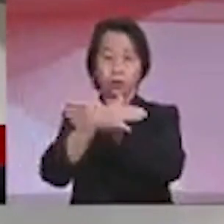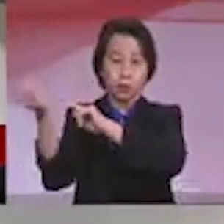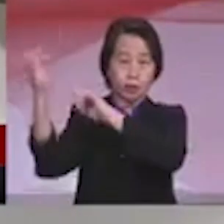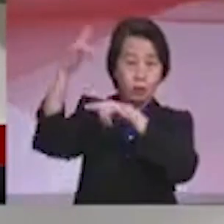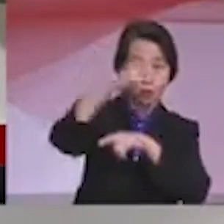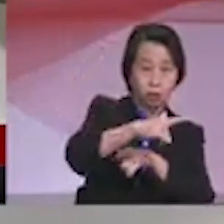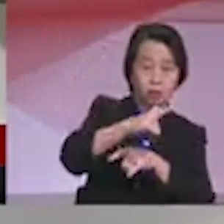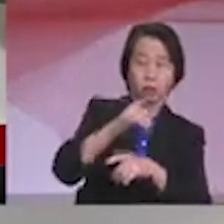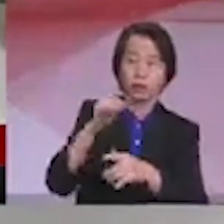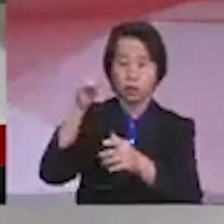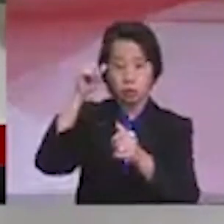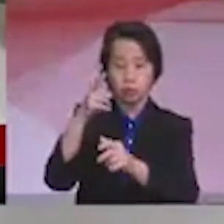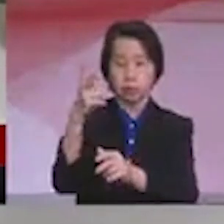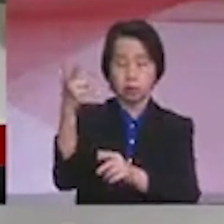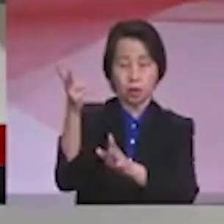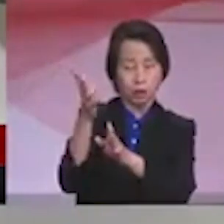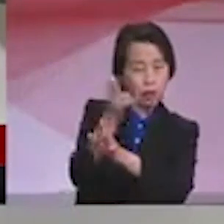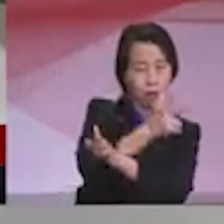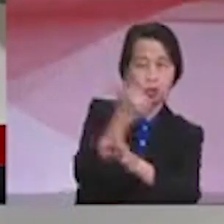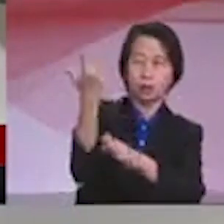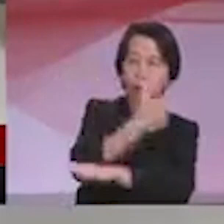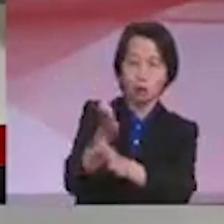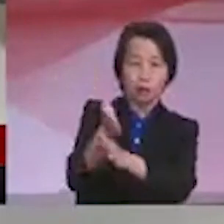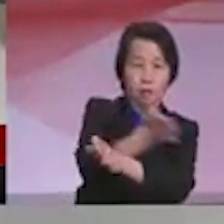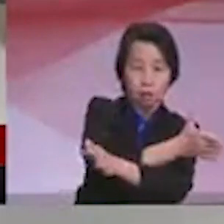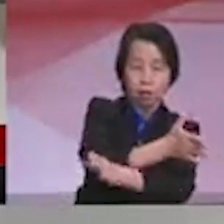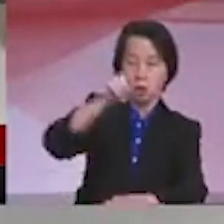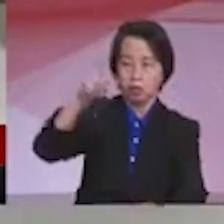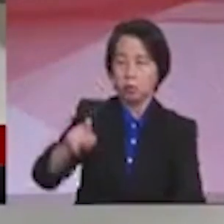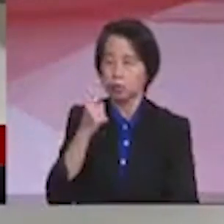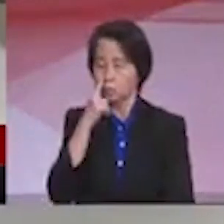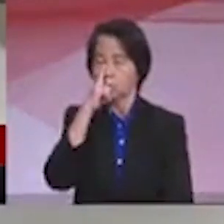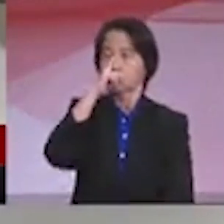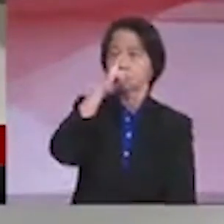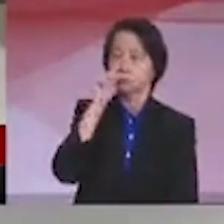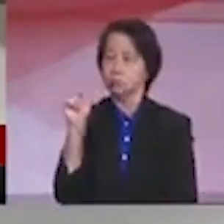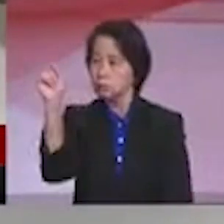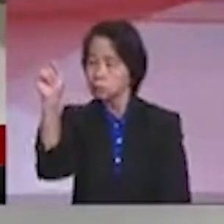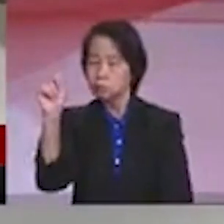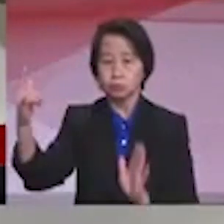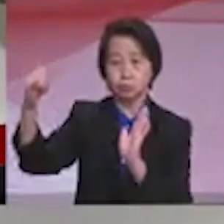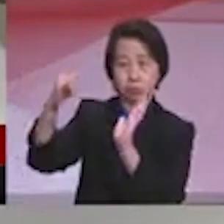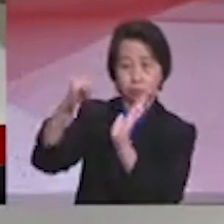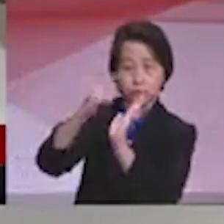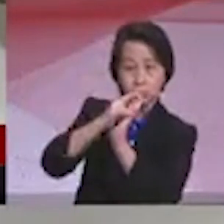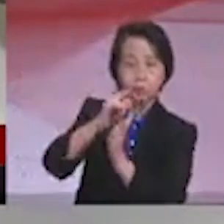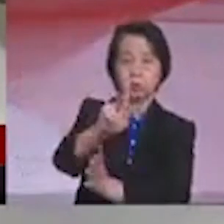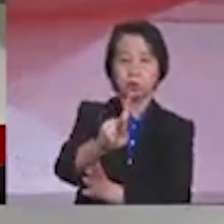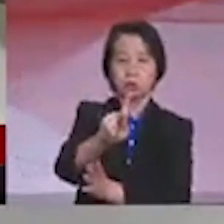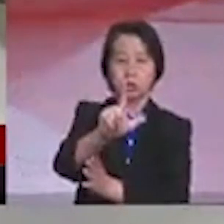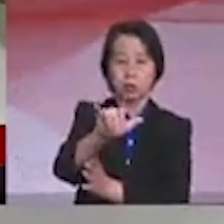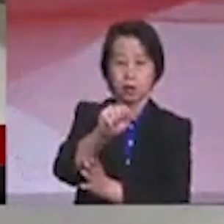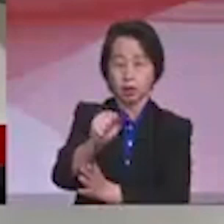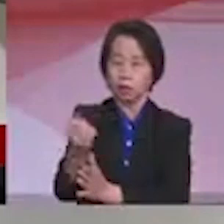iaitu 3 hari sebelum datang mereka perlu mengadakan swab test. Apabila tiba di pintu masuk di KLIA, sekali